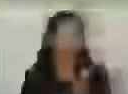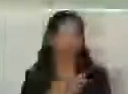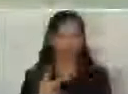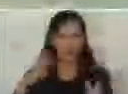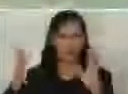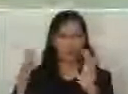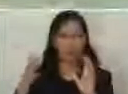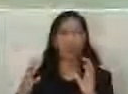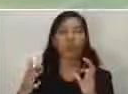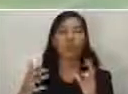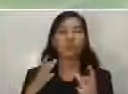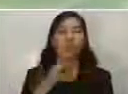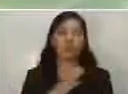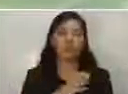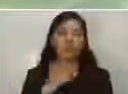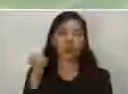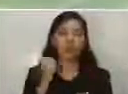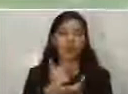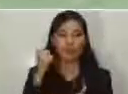Bagong Pag-asa Program.